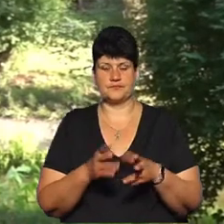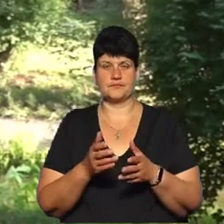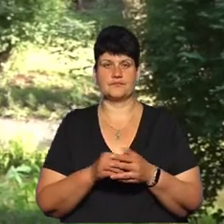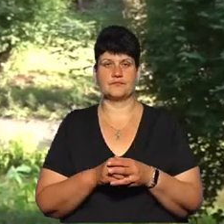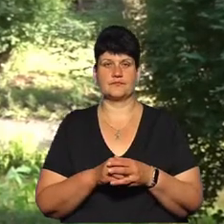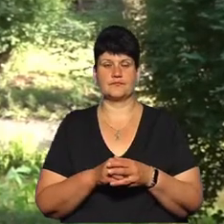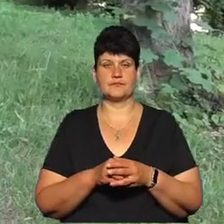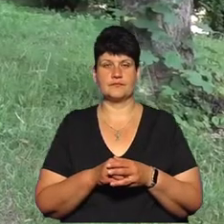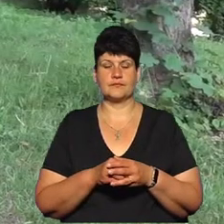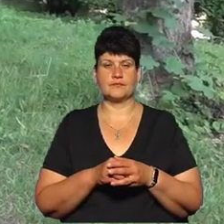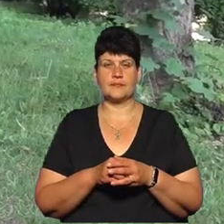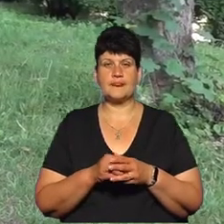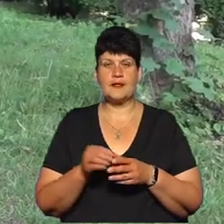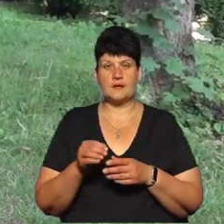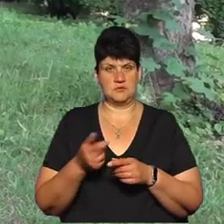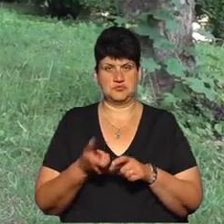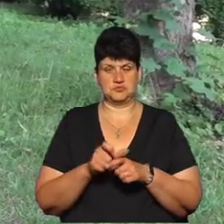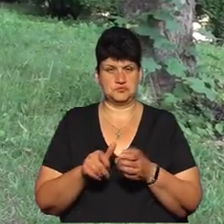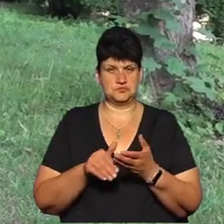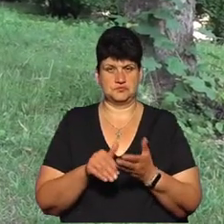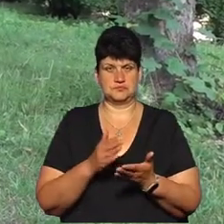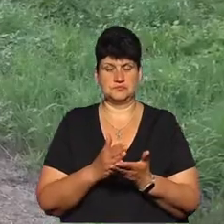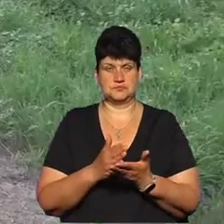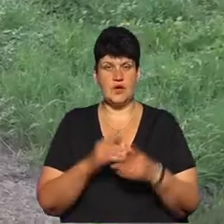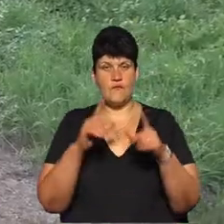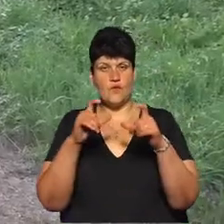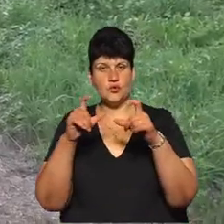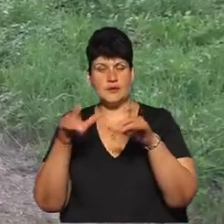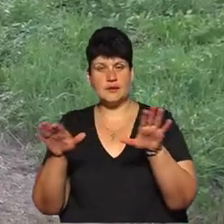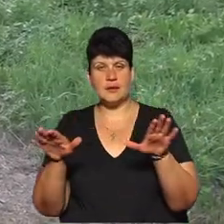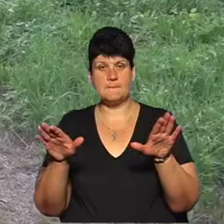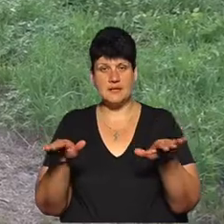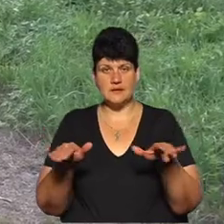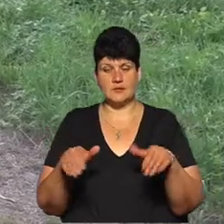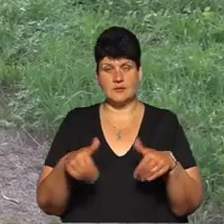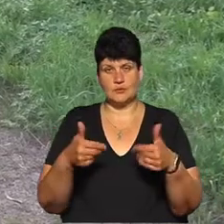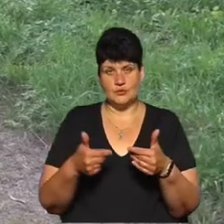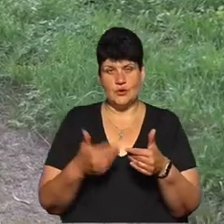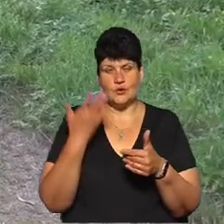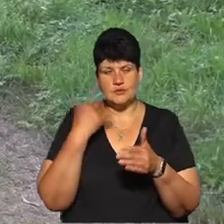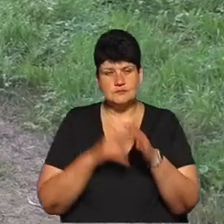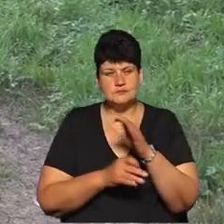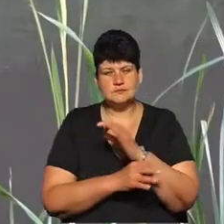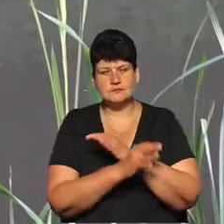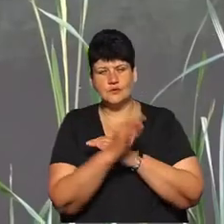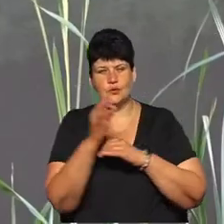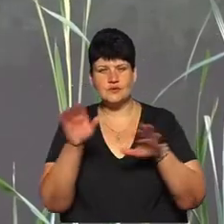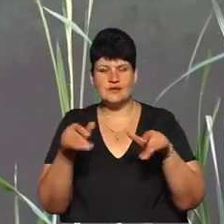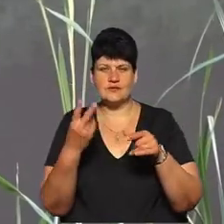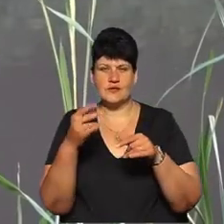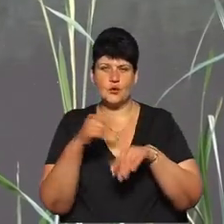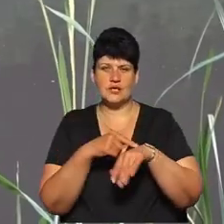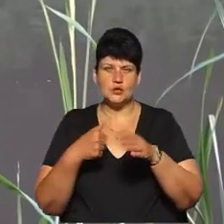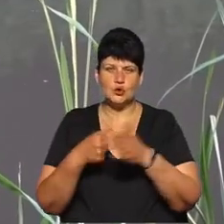нам дуже вони допомагають. Фотографувати птахів радить на сході сонця або за 2 години до заходу. Потрібно йти